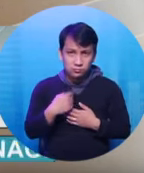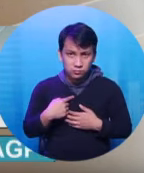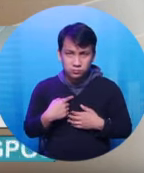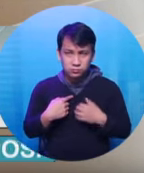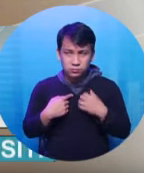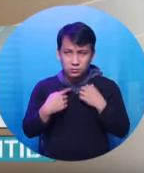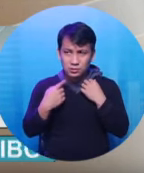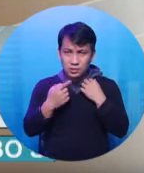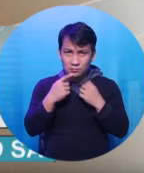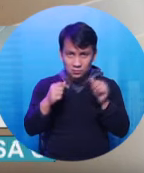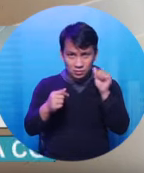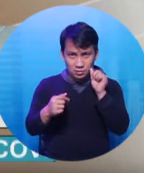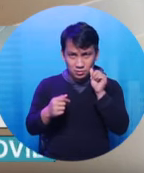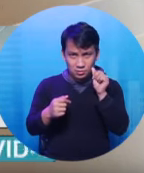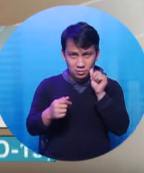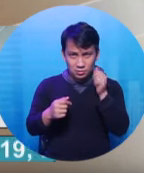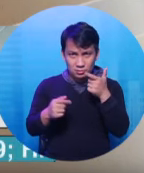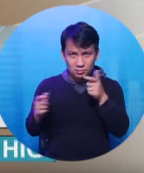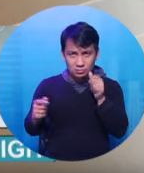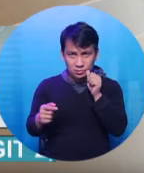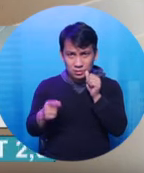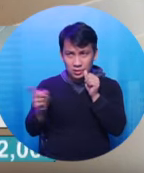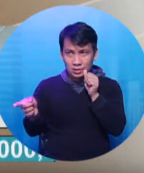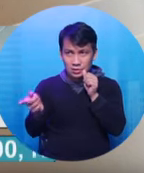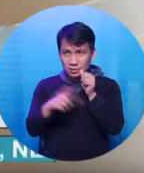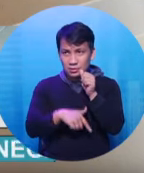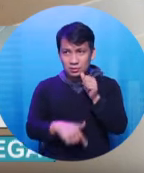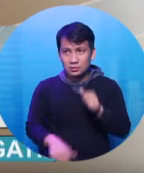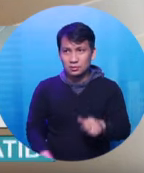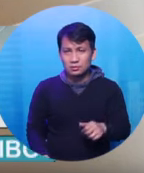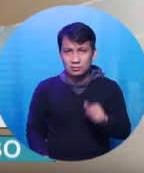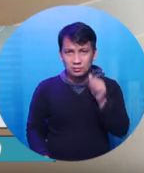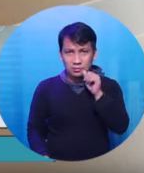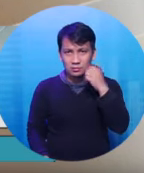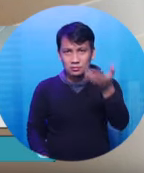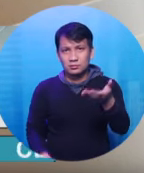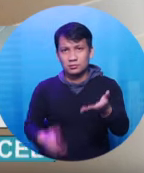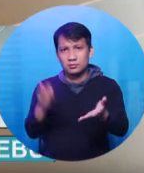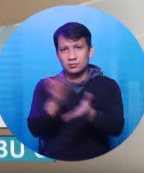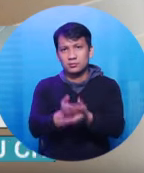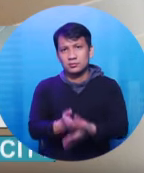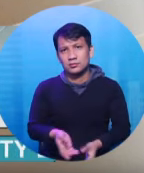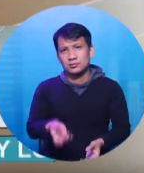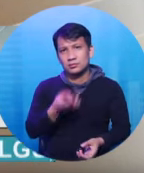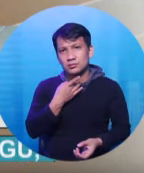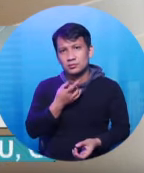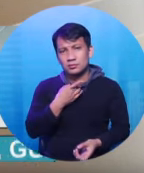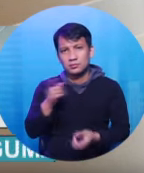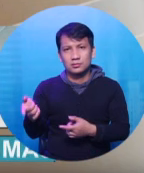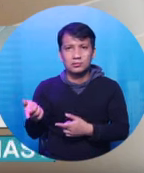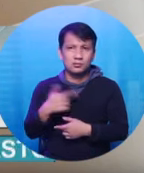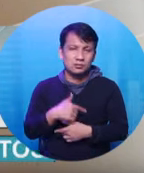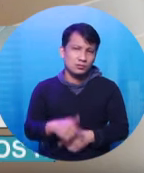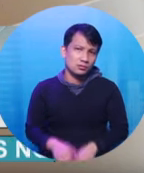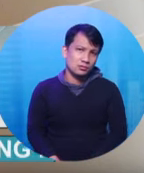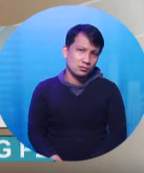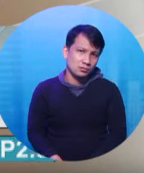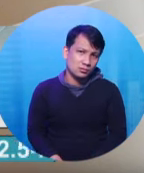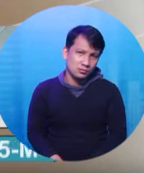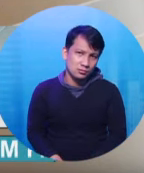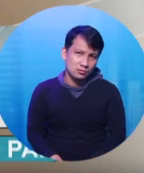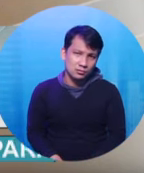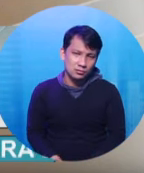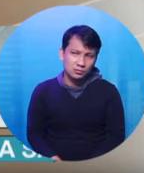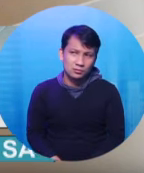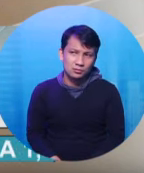magsasampa ng kaso. Angelica, gusto mo magsasampa ng kaso laban kay Mark? Opo, gusto ko lang po matigil na po niyang pambabastos po niya sa akin. Yun lang naman po ang gusto ko eh.